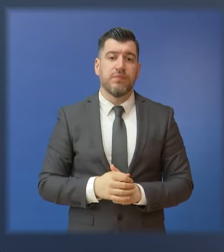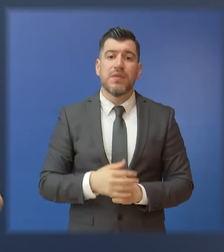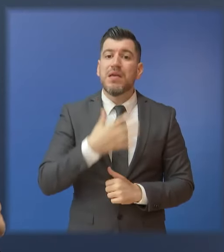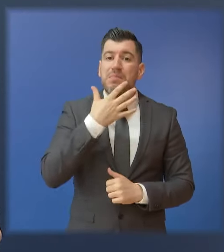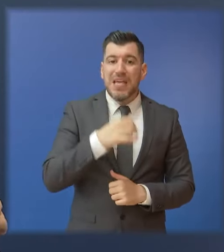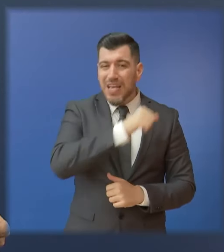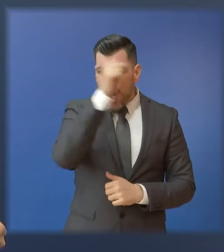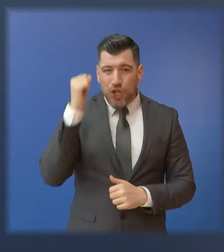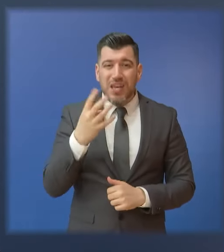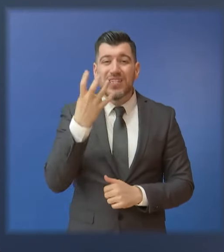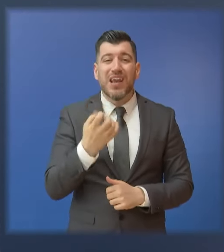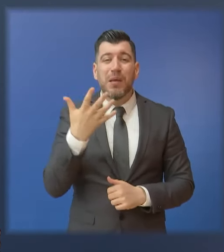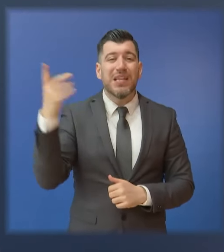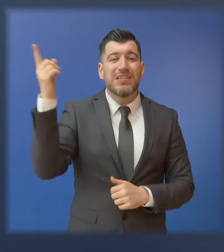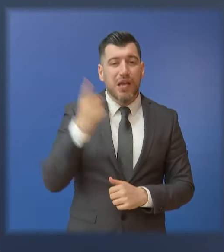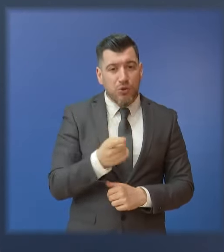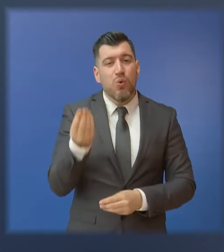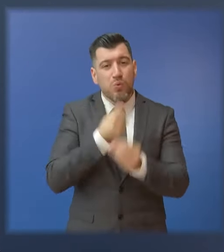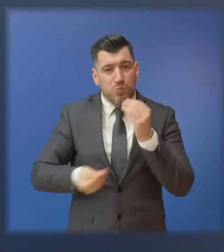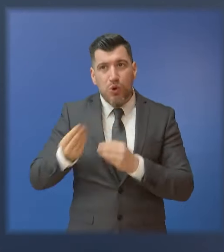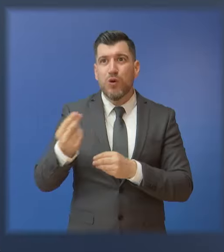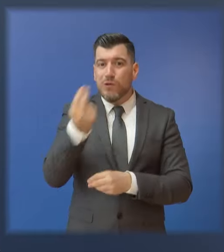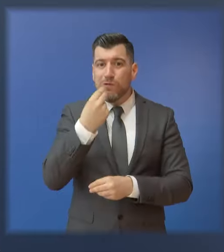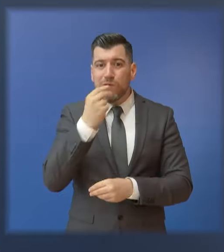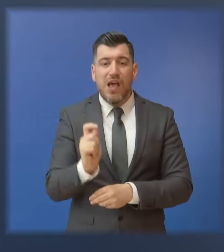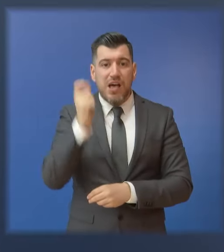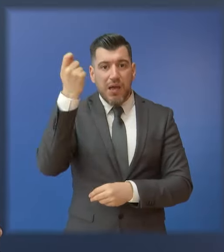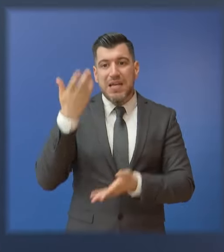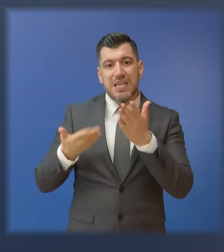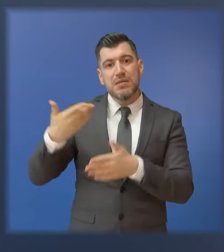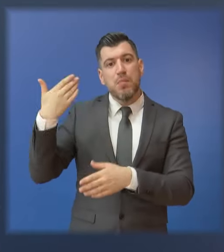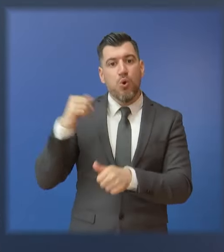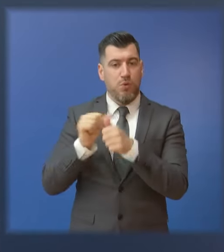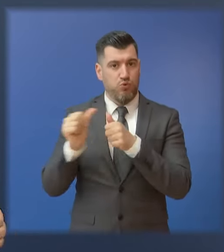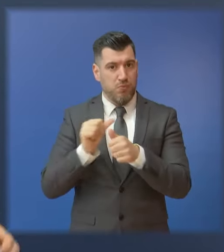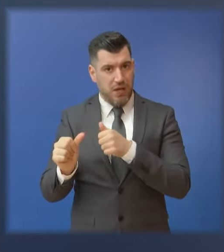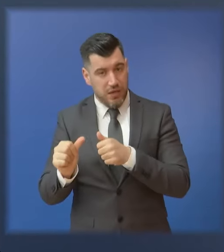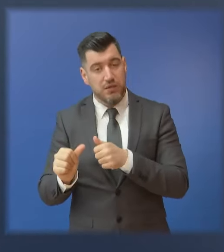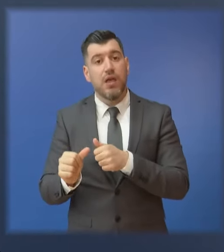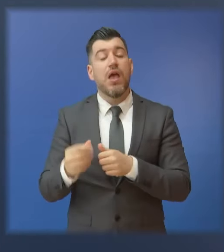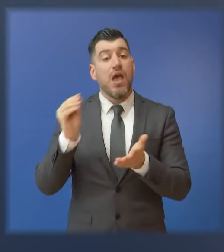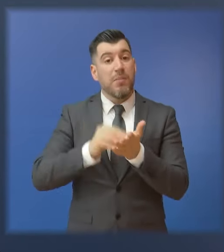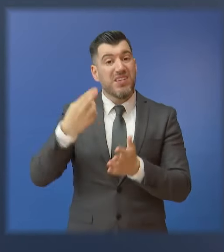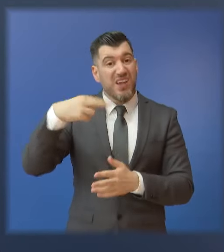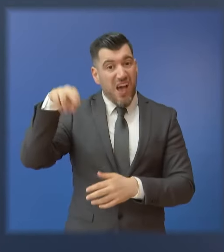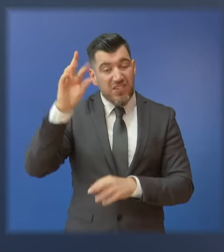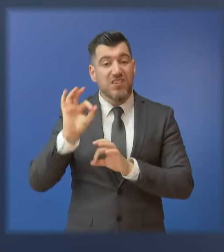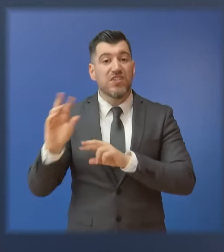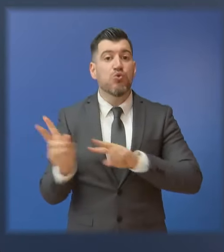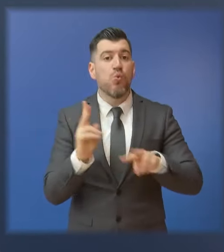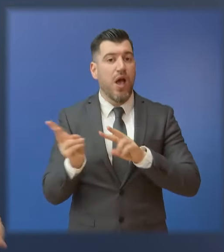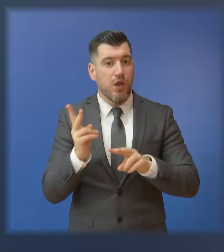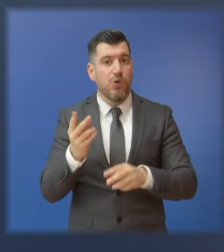ζήτηση σε σχέση με τους προηγούμενους μήνες την αυξημένη τιμή του φυσικού αερίου και στη χώρα μας αλλά και πανευρωπαϊκά εμ